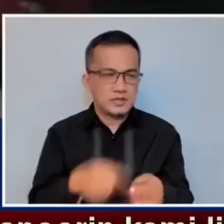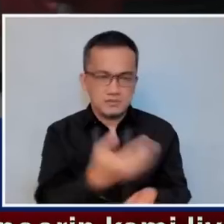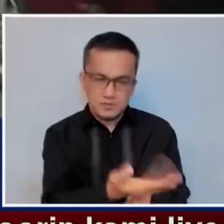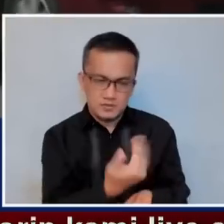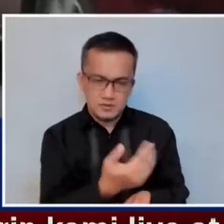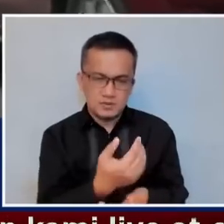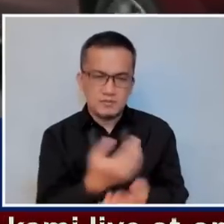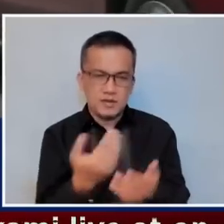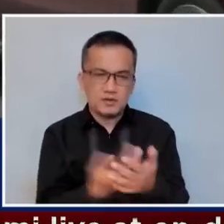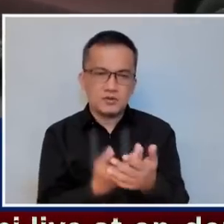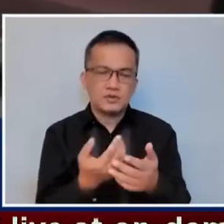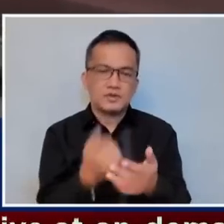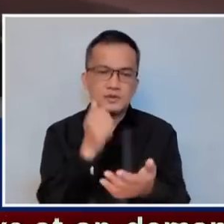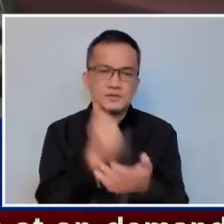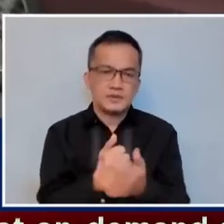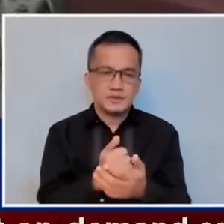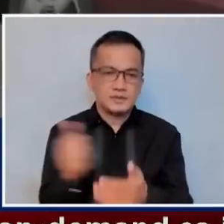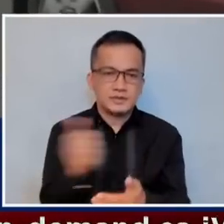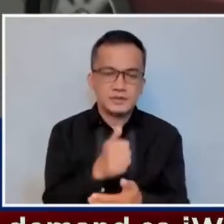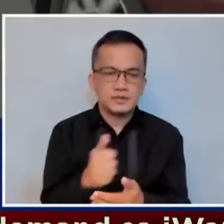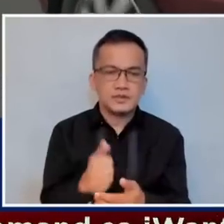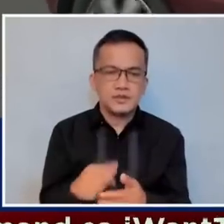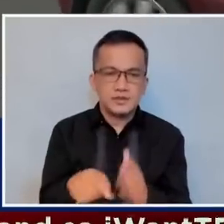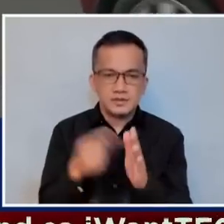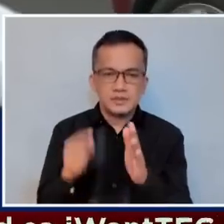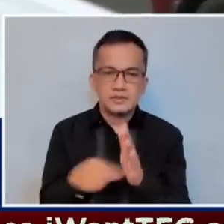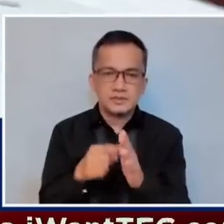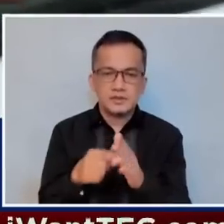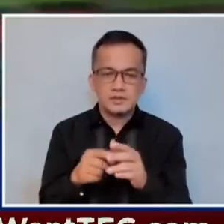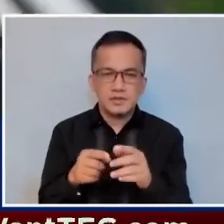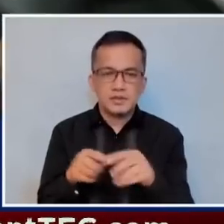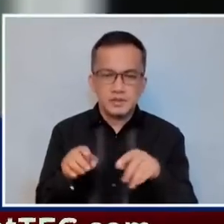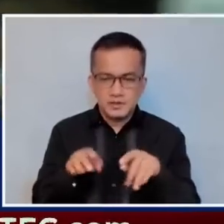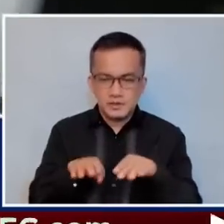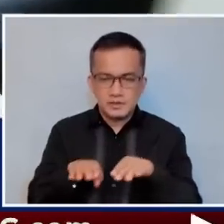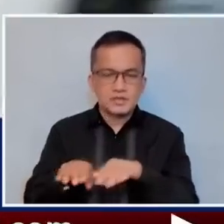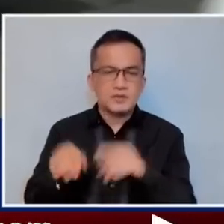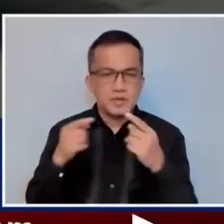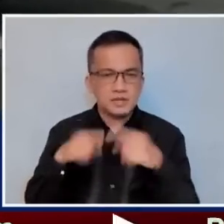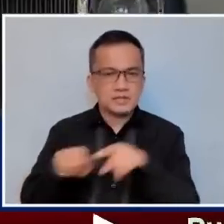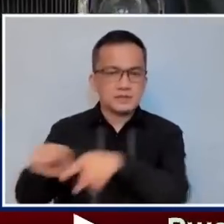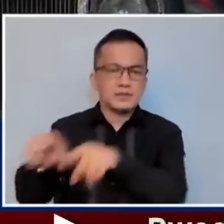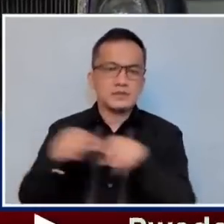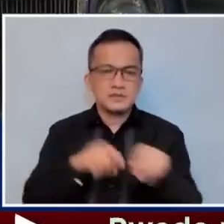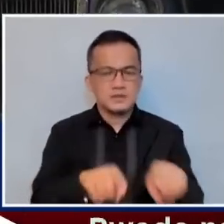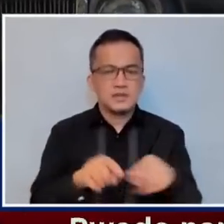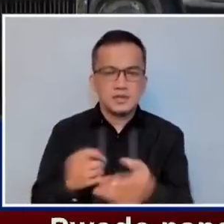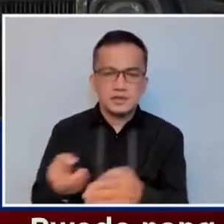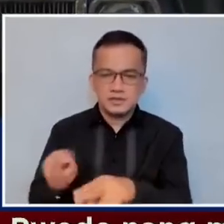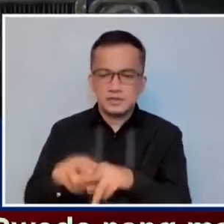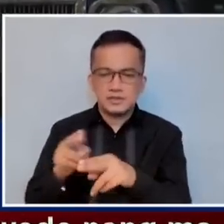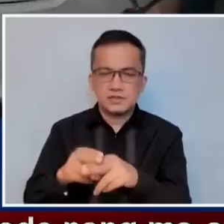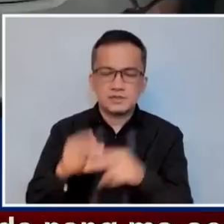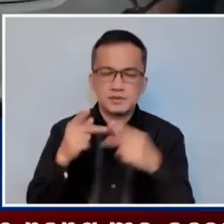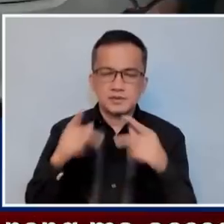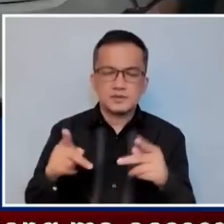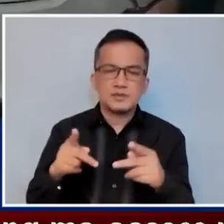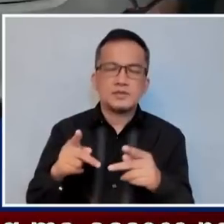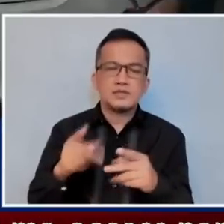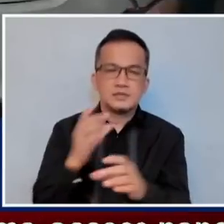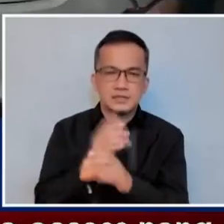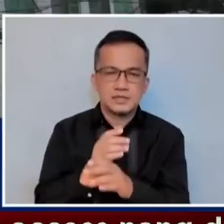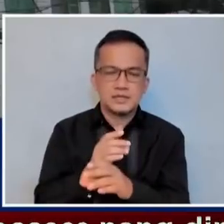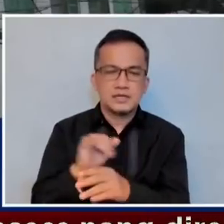pasahe. Dahil bihira na magkasabay-sabay ang pagtaas ng pasahe ng mga pampublikong sasakyan, jeep, bus, taxi